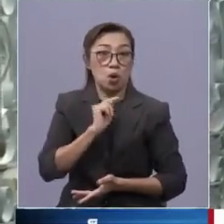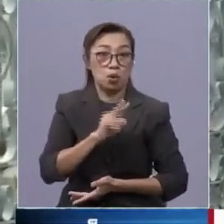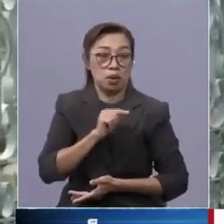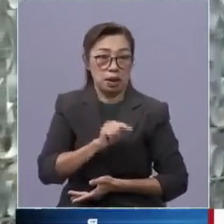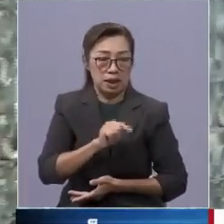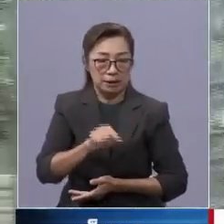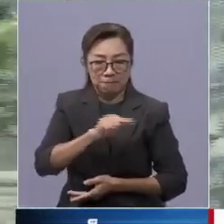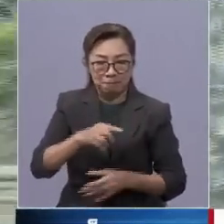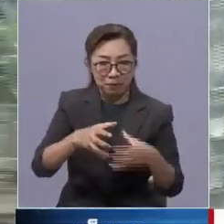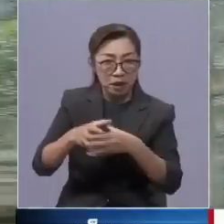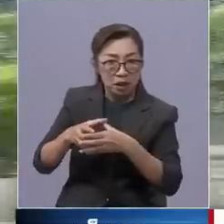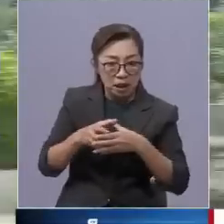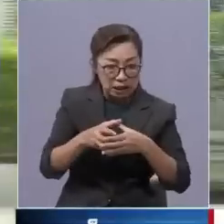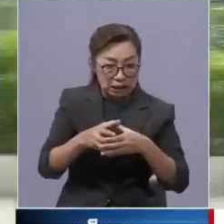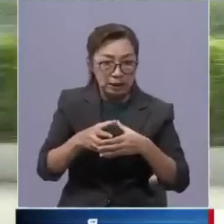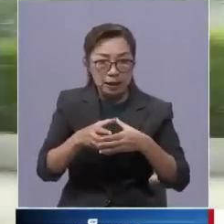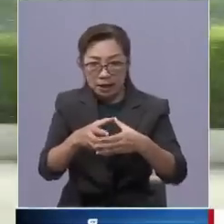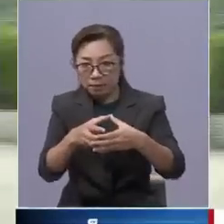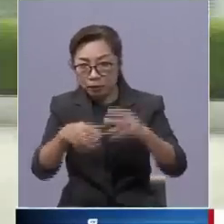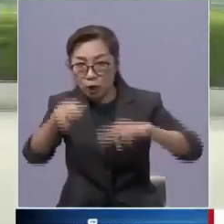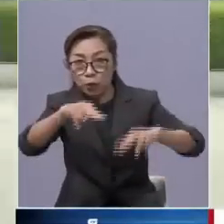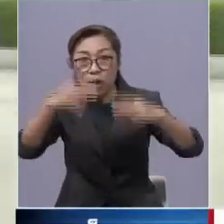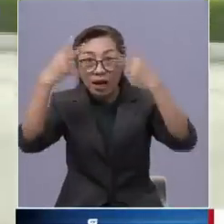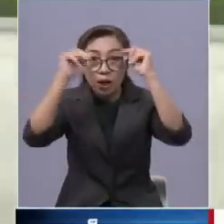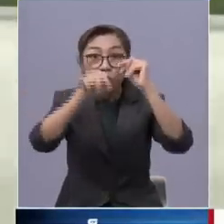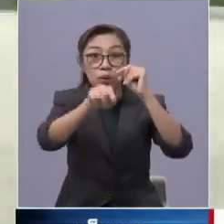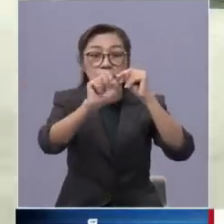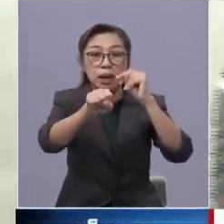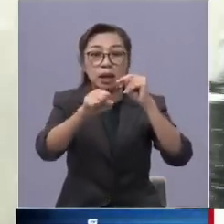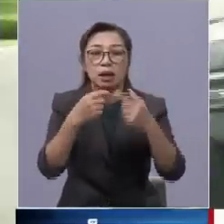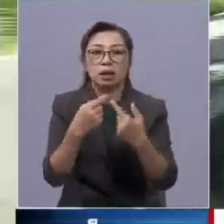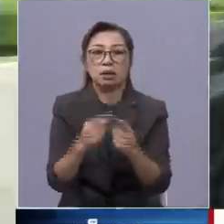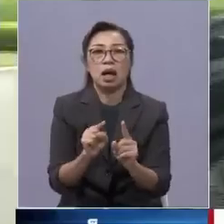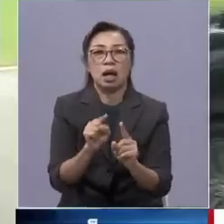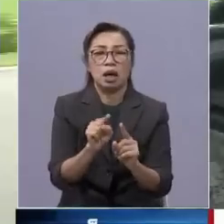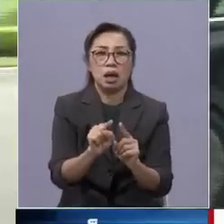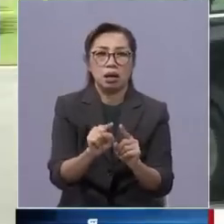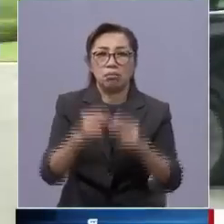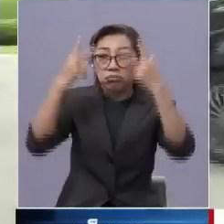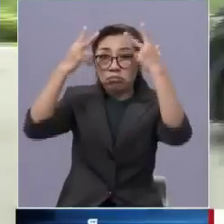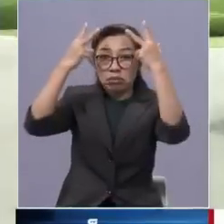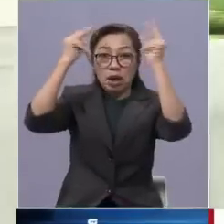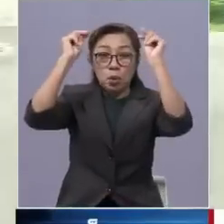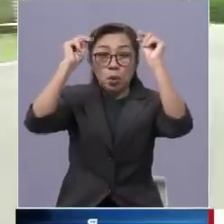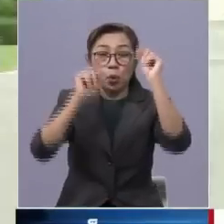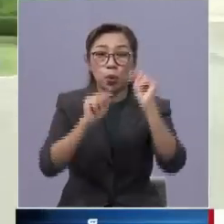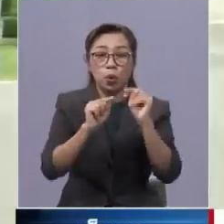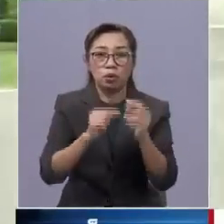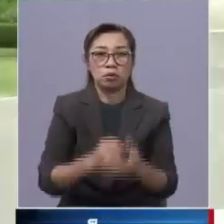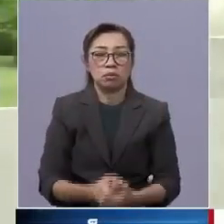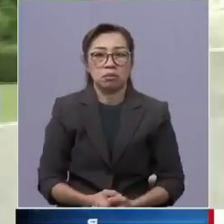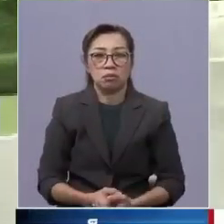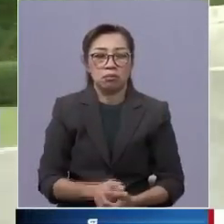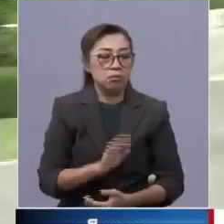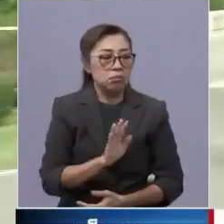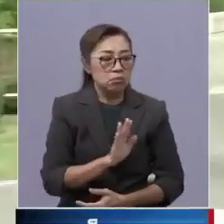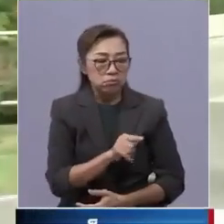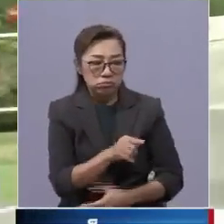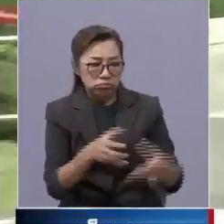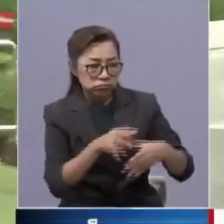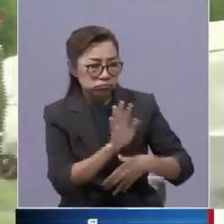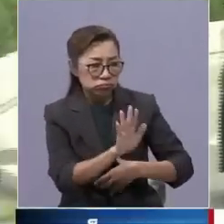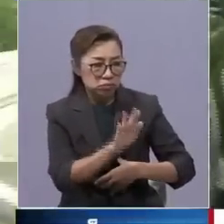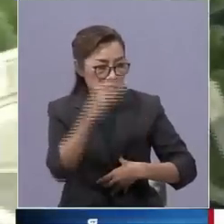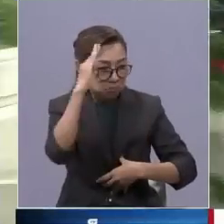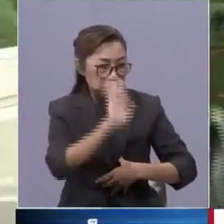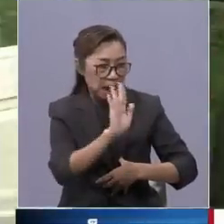จะจัดทีมรักษาความปลอดภัยเอาไว้แล้วแต่ปรากฏว่าเบื้องต้นครับท่านนายกคุณเศรษฐาทวีสินเนี่ยเลือกใช้ทีมรักษา